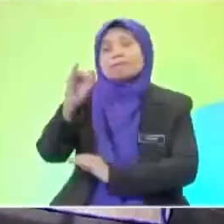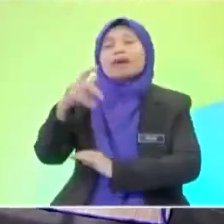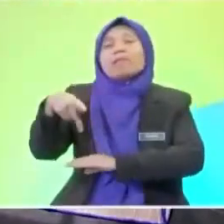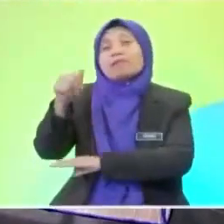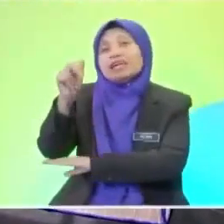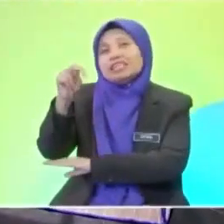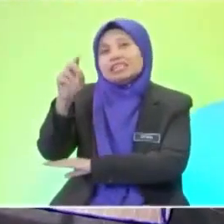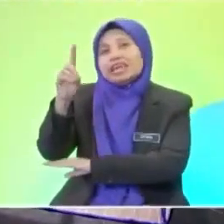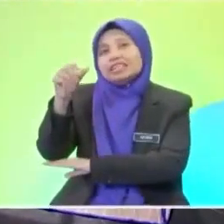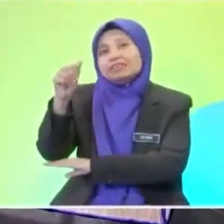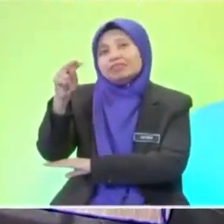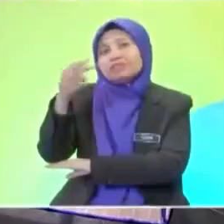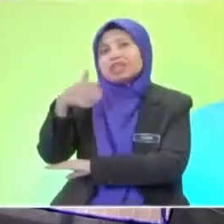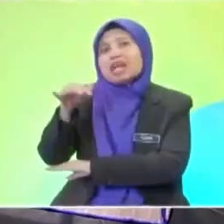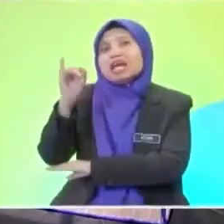Assalamualaikum